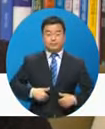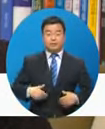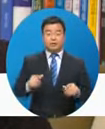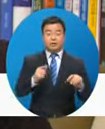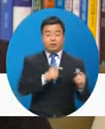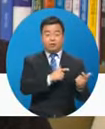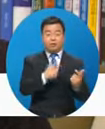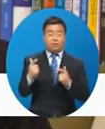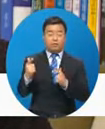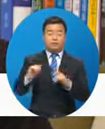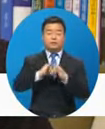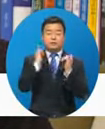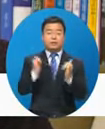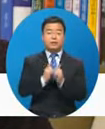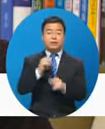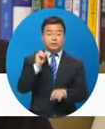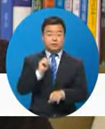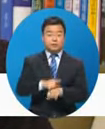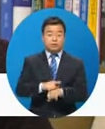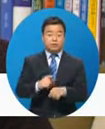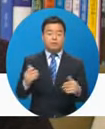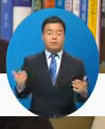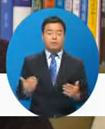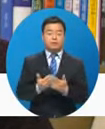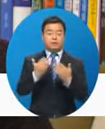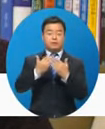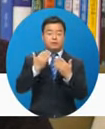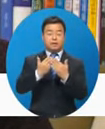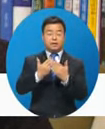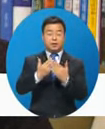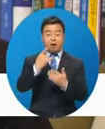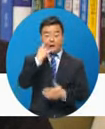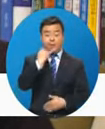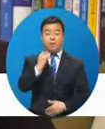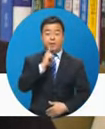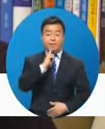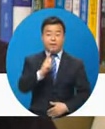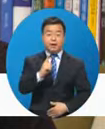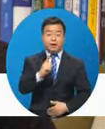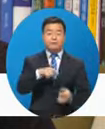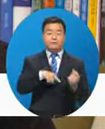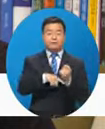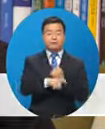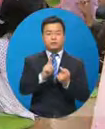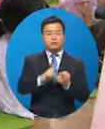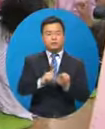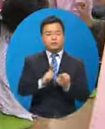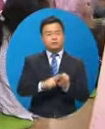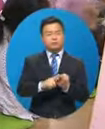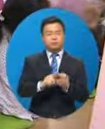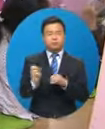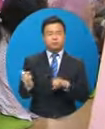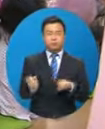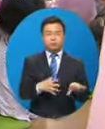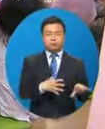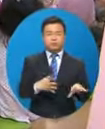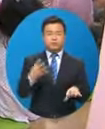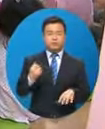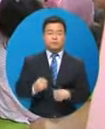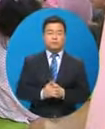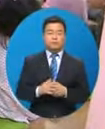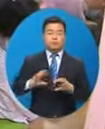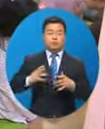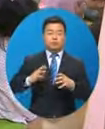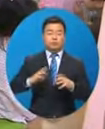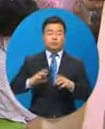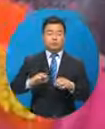사회성 발달이라든지 또 모국어에 대한 개념이라든지 이런 걸 놓치게 되는 거죠. 국제화 흐름에 발맞춰